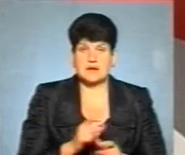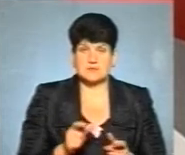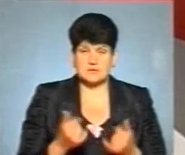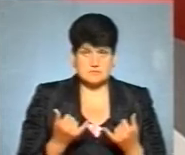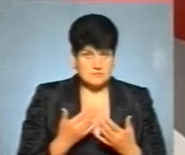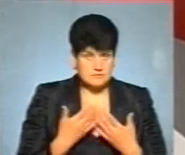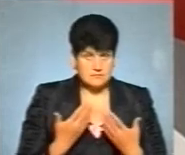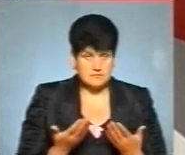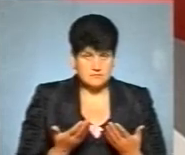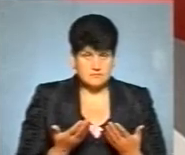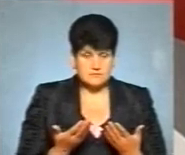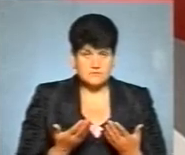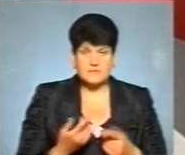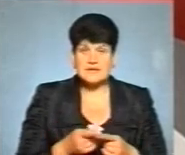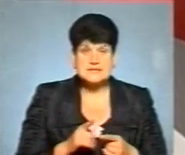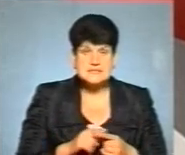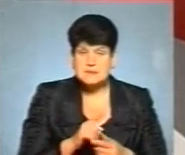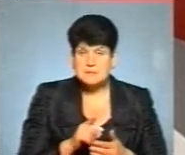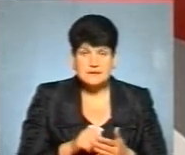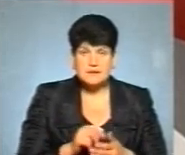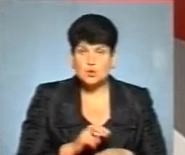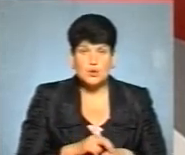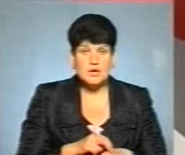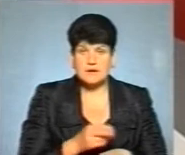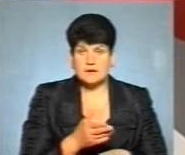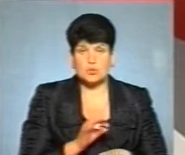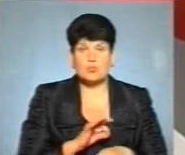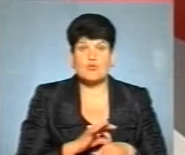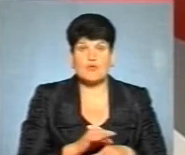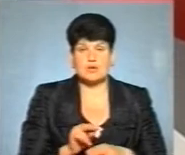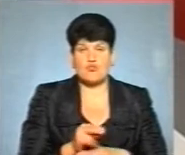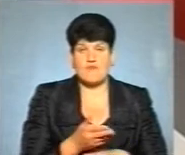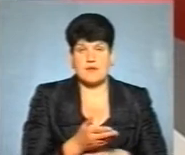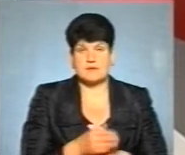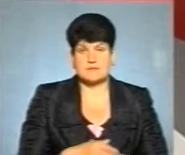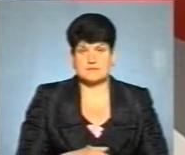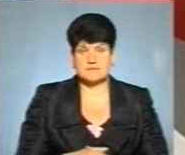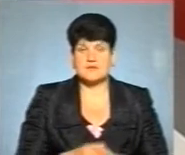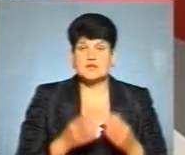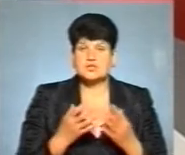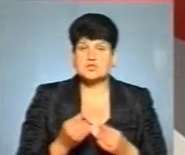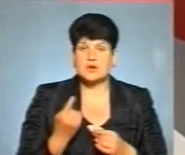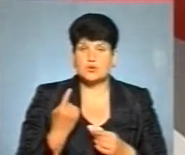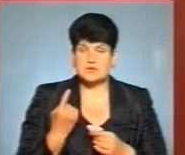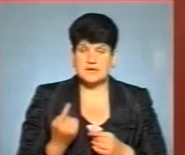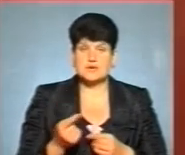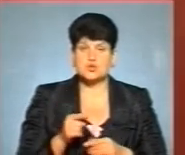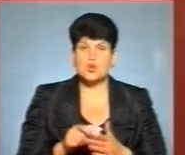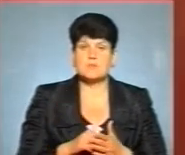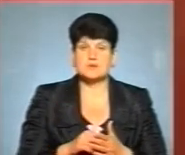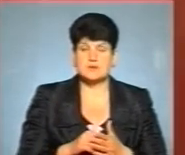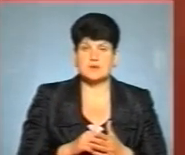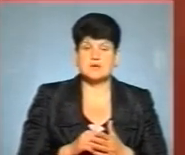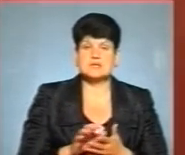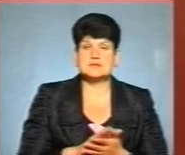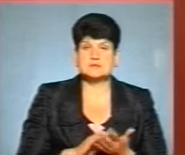так не є. Ну, тоді це питання до лікарів, які проводять це лікування. Ще одна цитата із цього ж матеріалу.